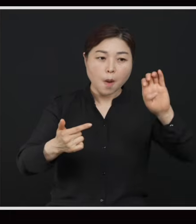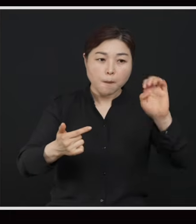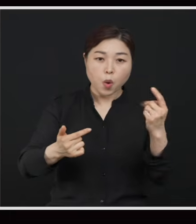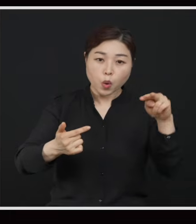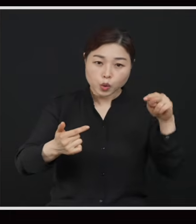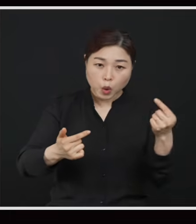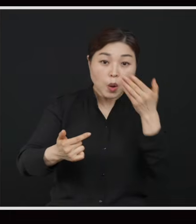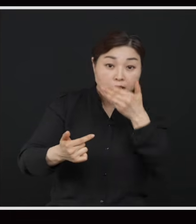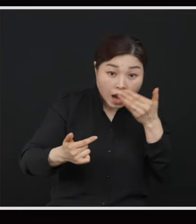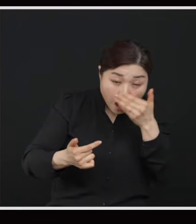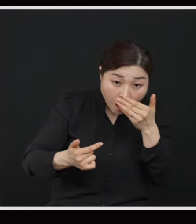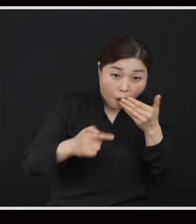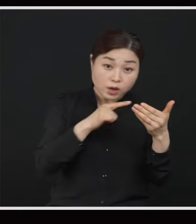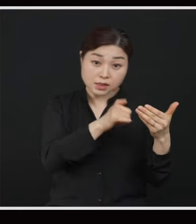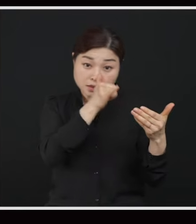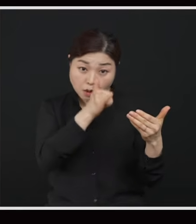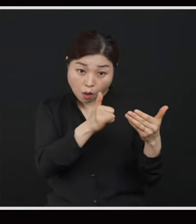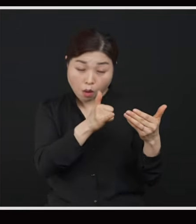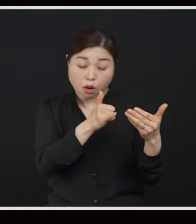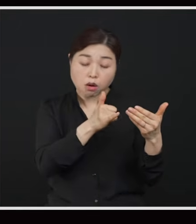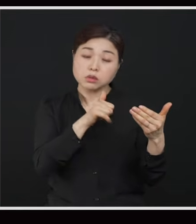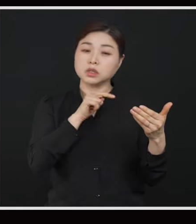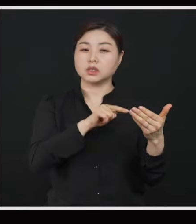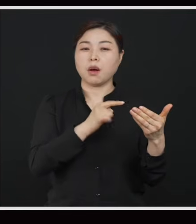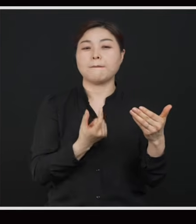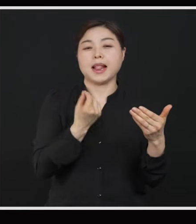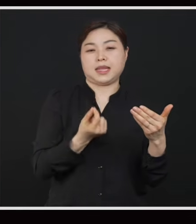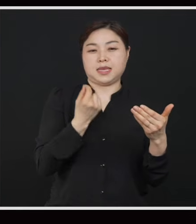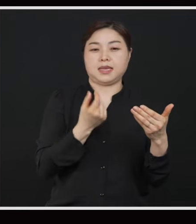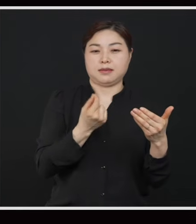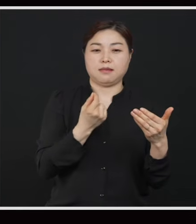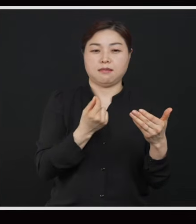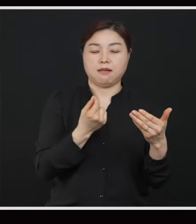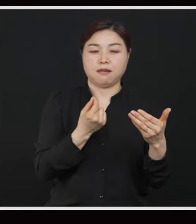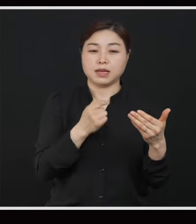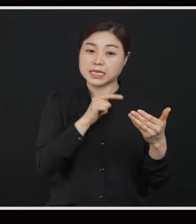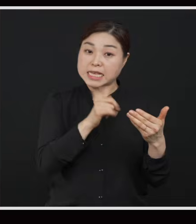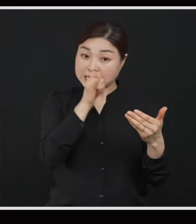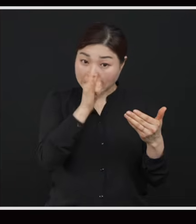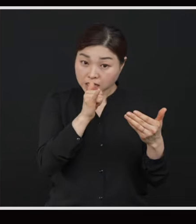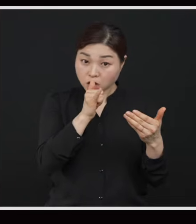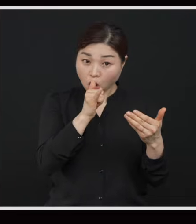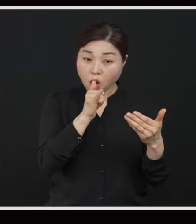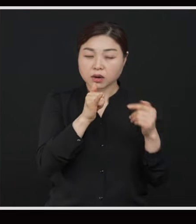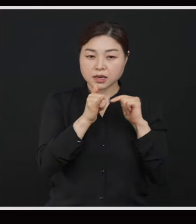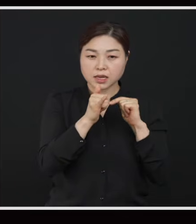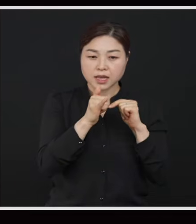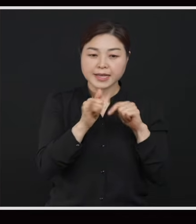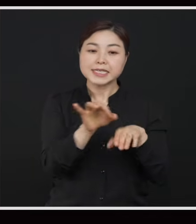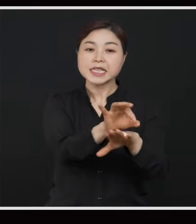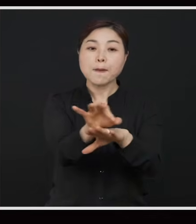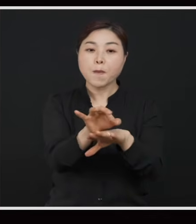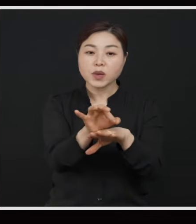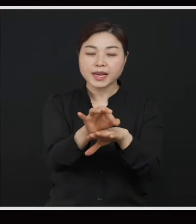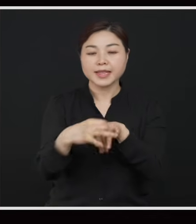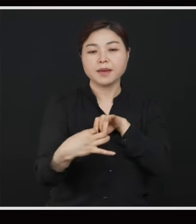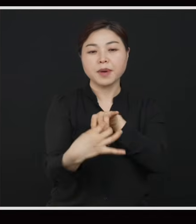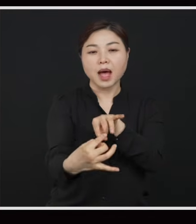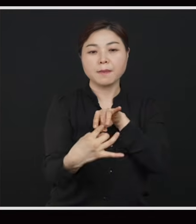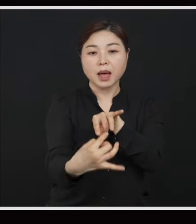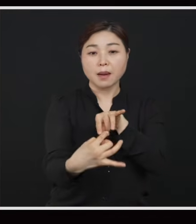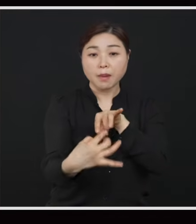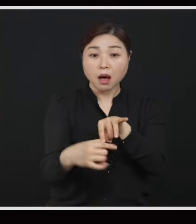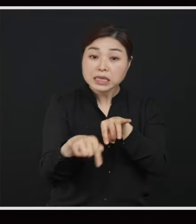때 포도당이 있으니까 빨리 그걸 포도당이 있다는 얘기를 세포들한테 해줘야 되겠네 하고서 호르몬이